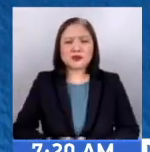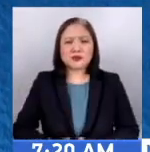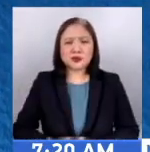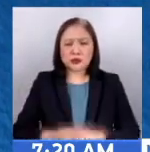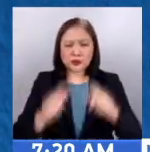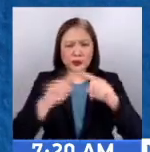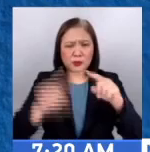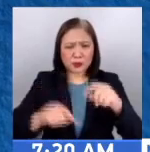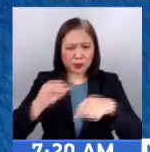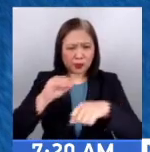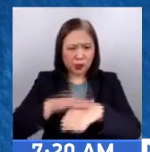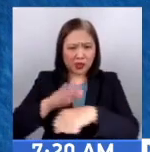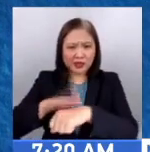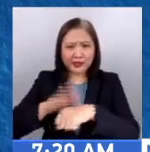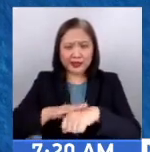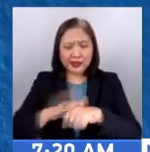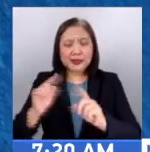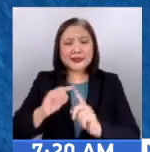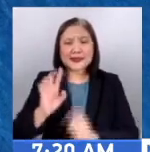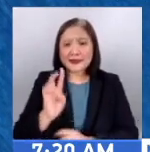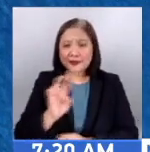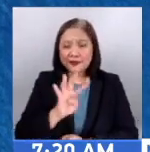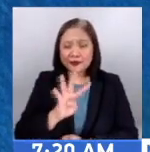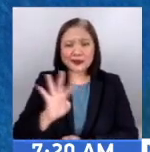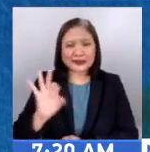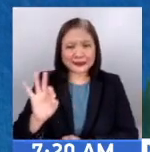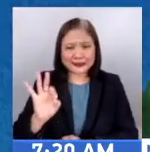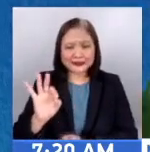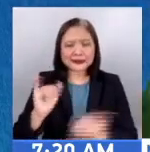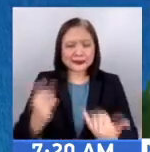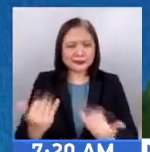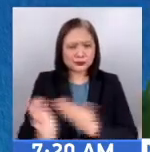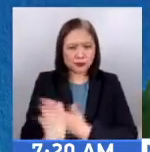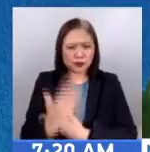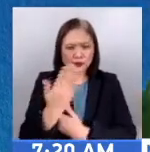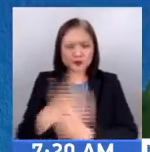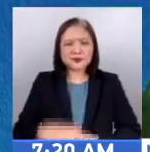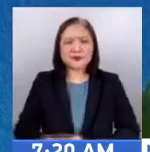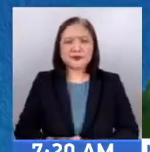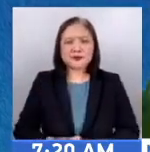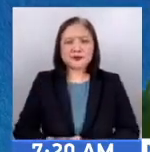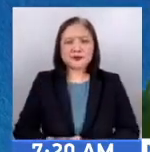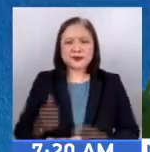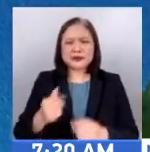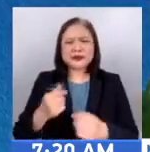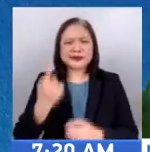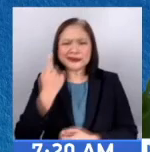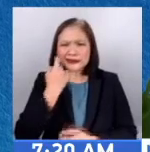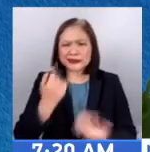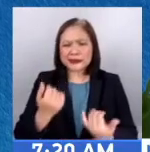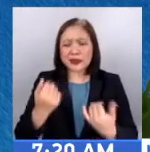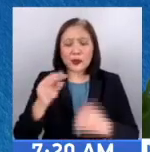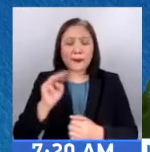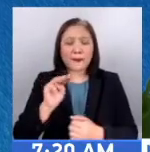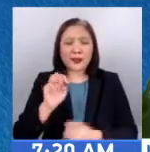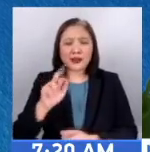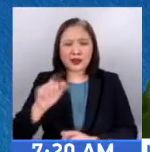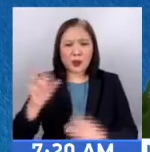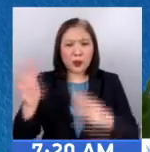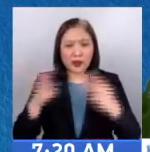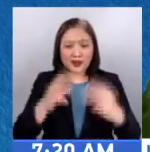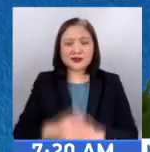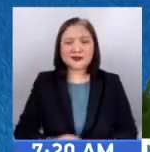hanggang 7:49 ng umaga. At base naman sa latest rainfall forecast ng Metro Weather, ito mga kapuso,